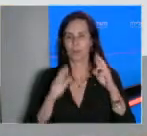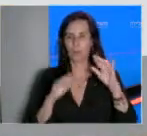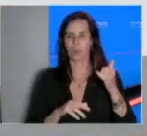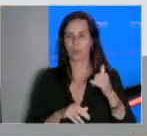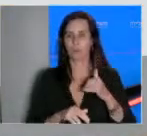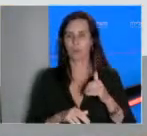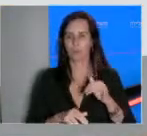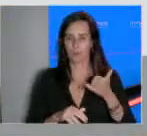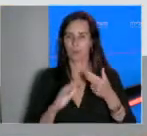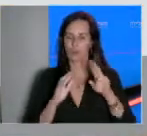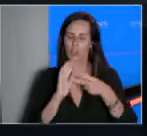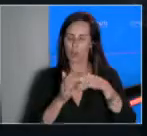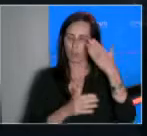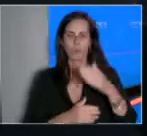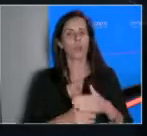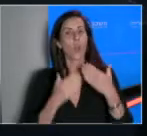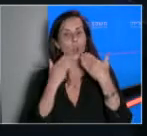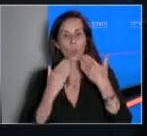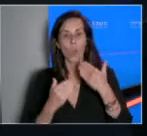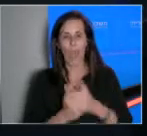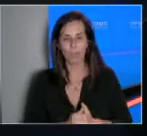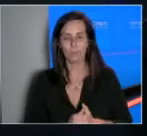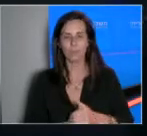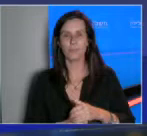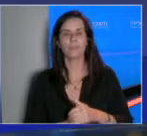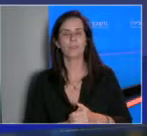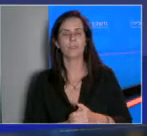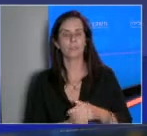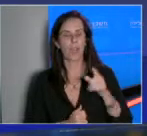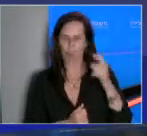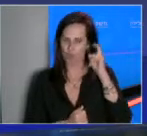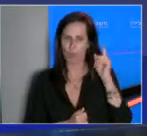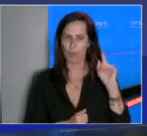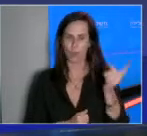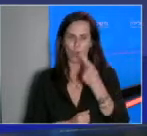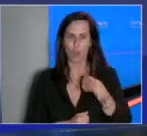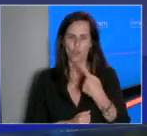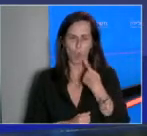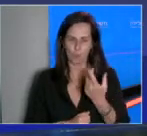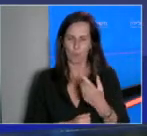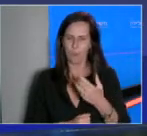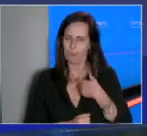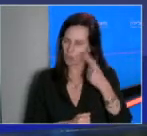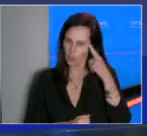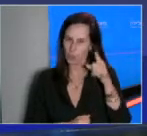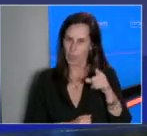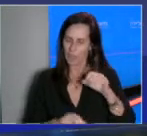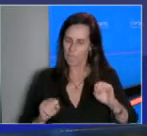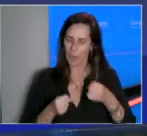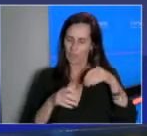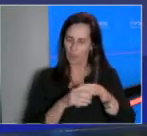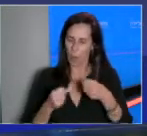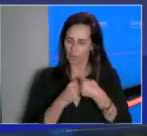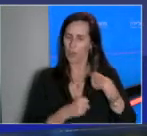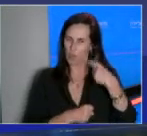כן בתכנונים להמשך. אורל שטרית, תודה רבה לך שהצטרפת אלינו. תראה, אתה שומע את כל מה שהם מדברים מסביב, ואני יודע שאתה פעיל בתוך